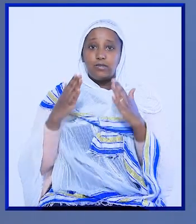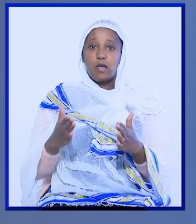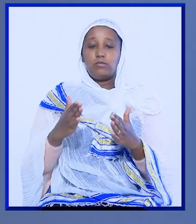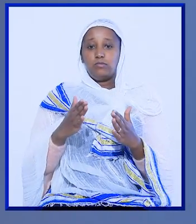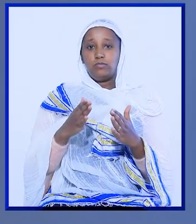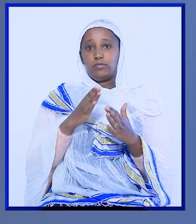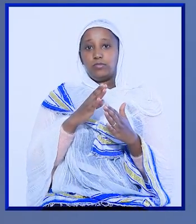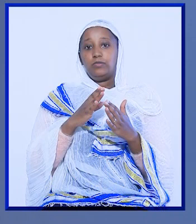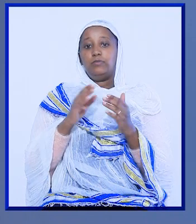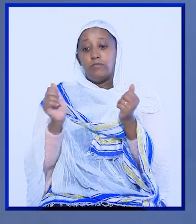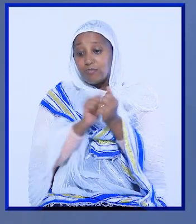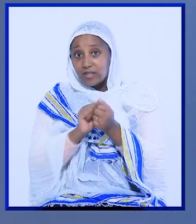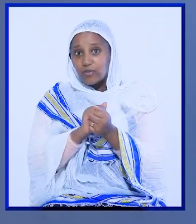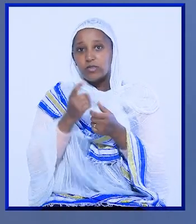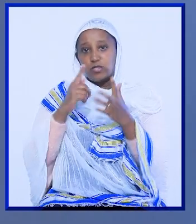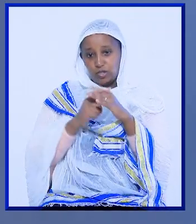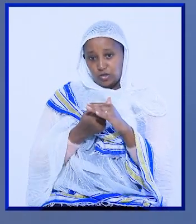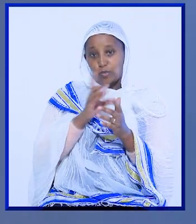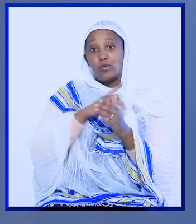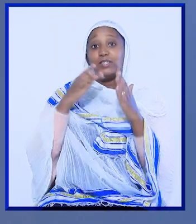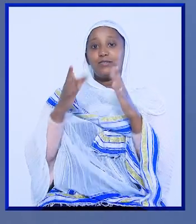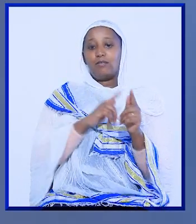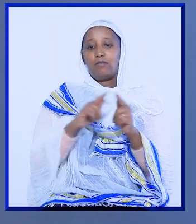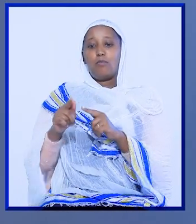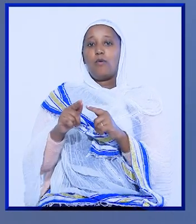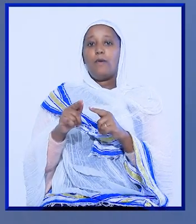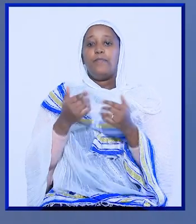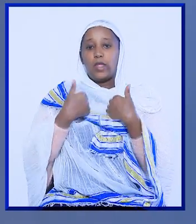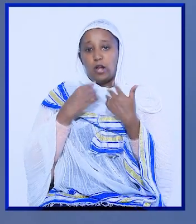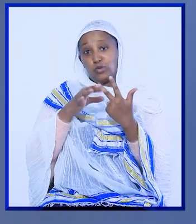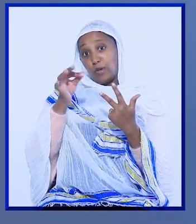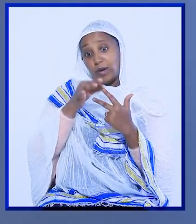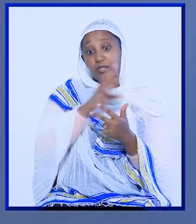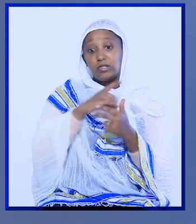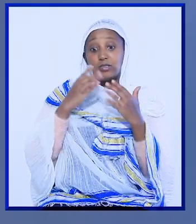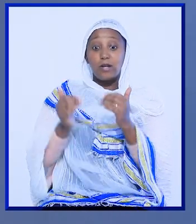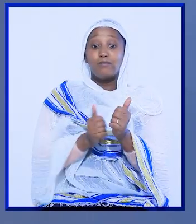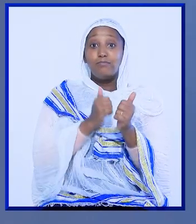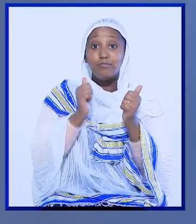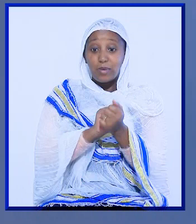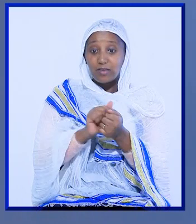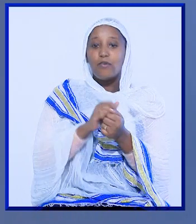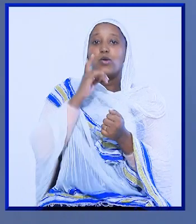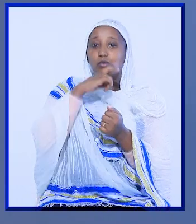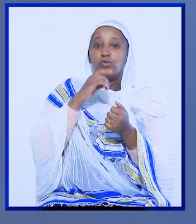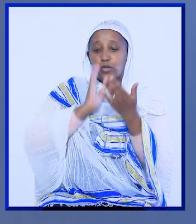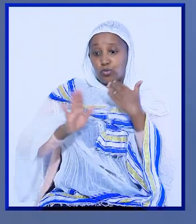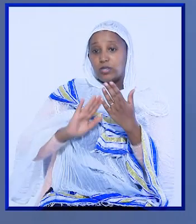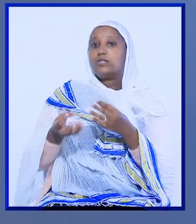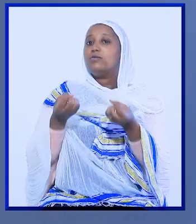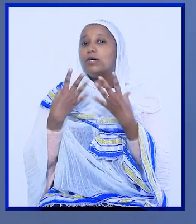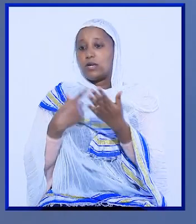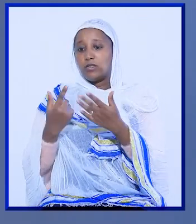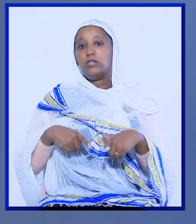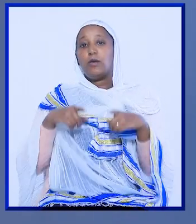ነፍጣቸውን ተጠቅመው ክርስቲያኖችንና ክርስትናን ማሳደድ ስለጀመሩ ክርስቲያኖች ደግሞ ያላቸው አማራጭ ክርስቲያኑን የሚያሳድድ